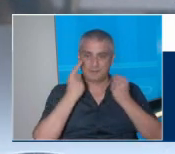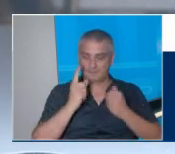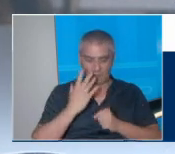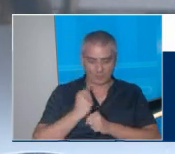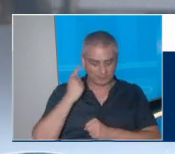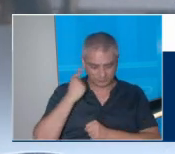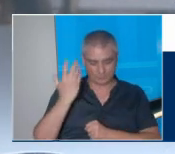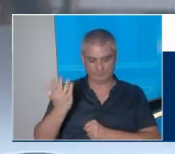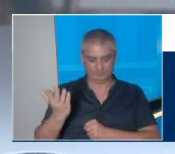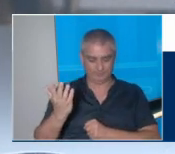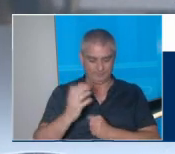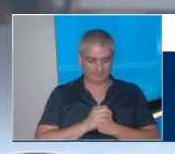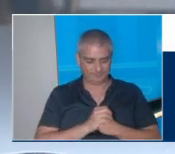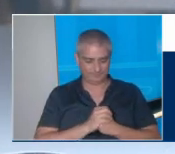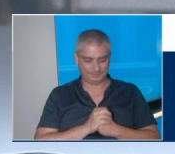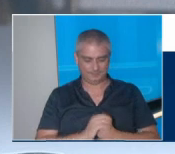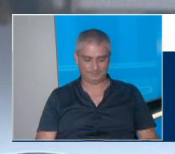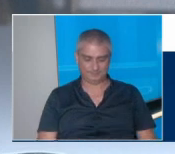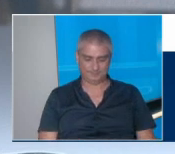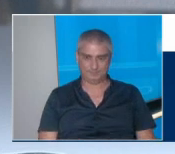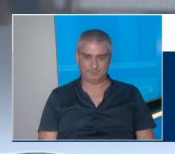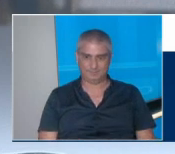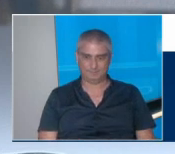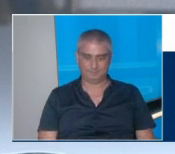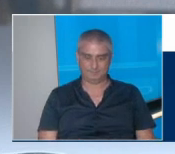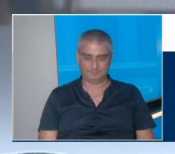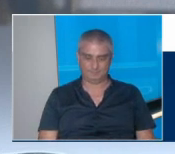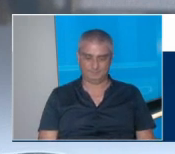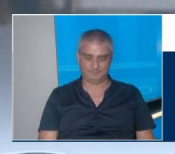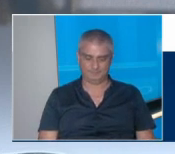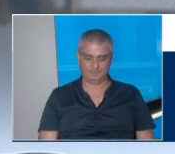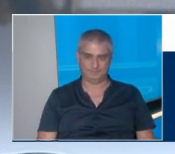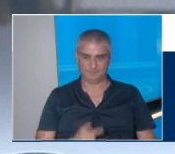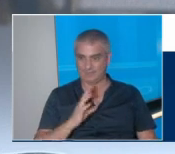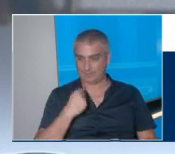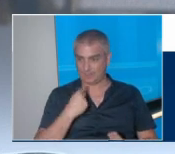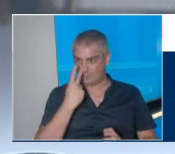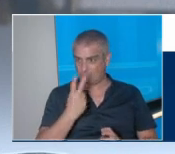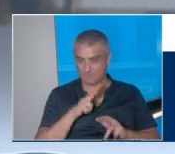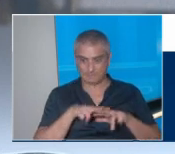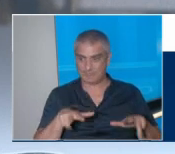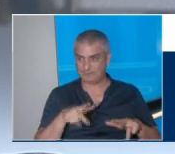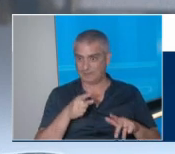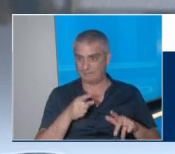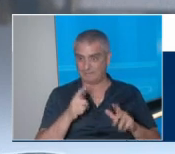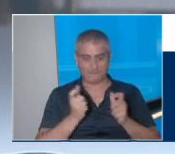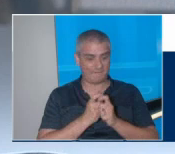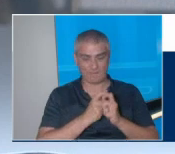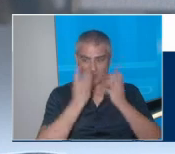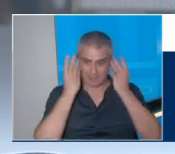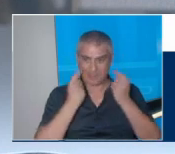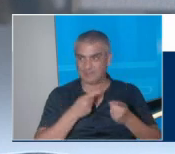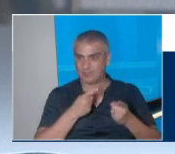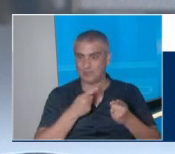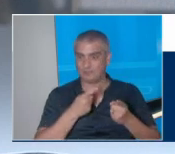לשמוע את השאלה. הנה, אתה איתנו. כן. שאלתי, האם אנחנו נראה מצב שבו המפלגות